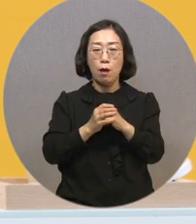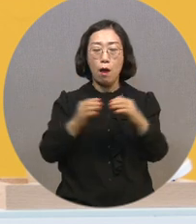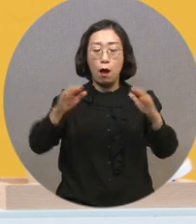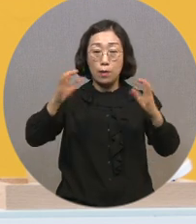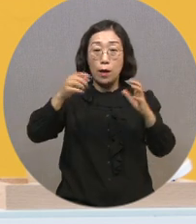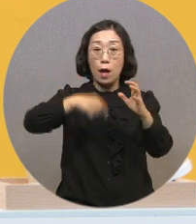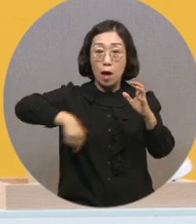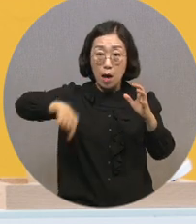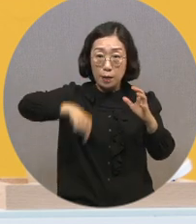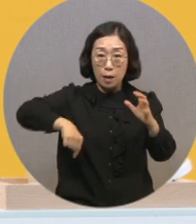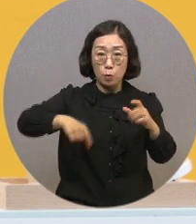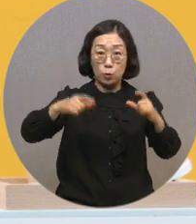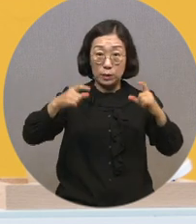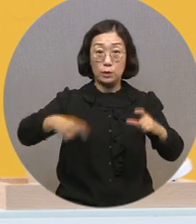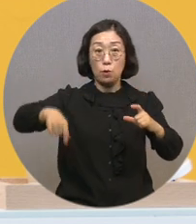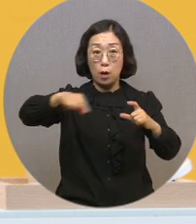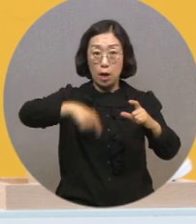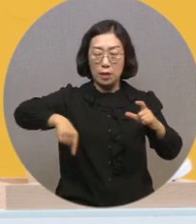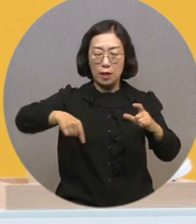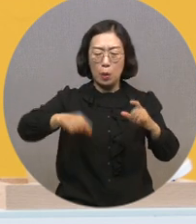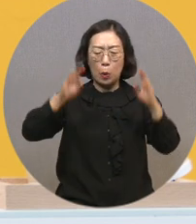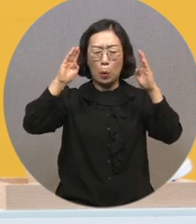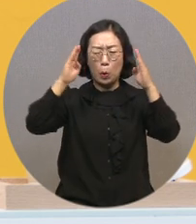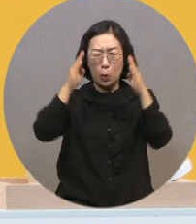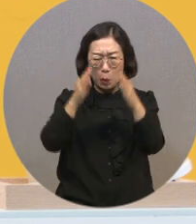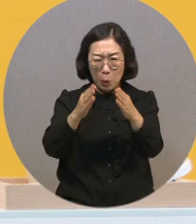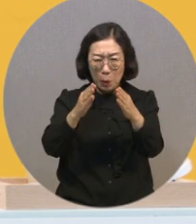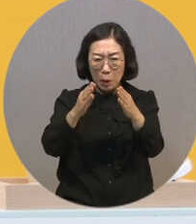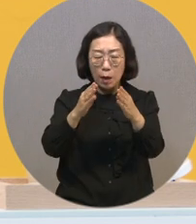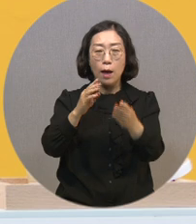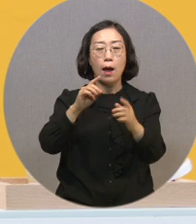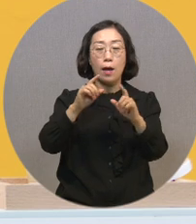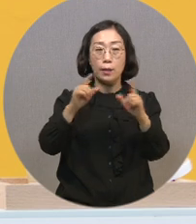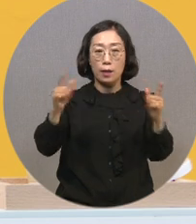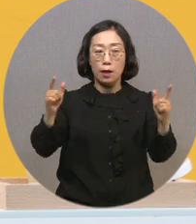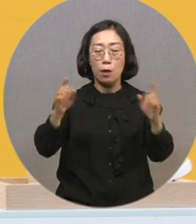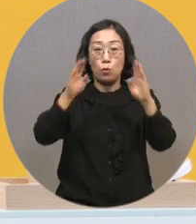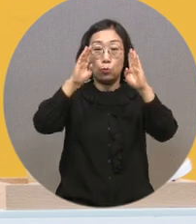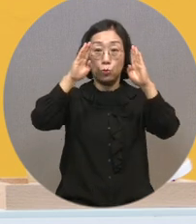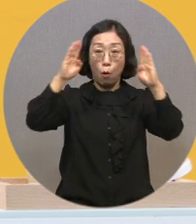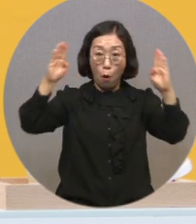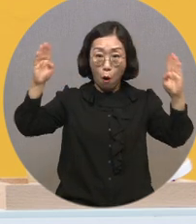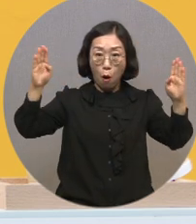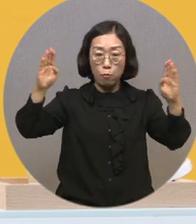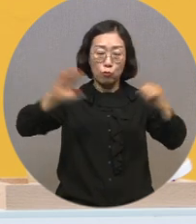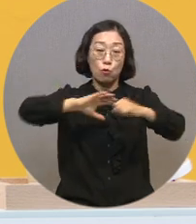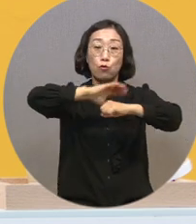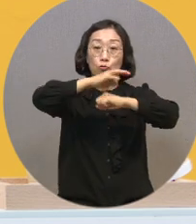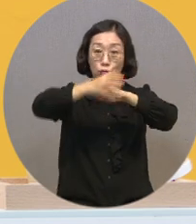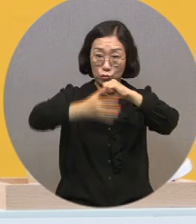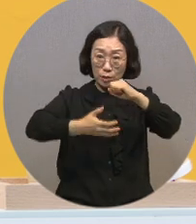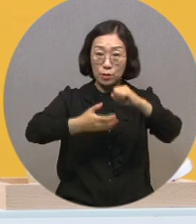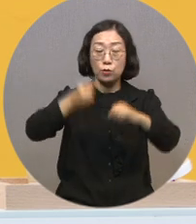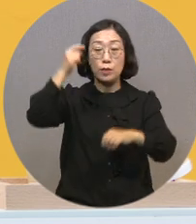국내적이고 그 지역에 편협된 사고가 아니라 폭넓은 국가적, 국제적인 사고까지